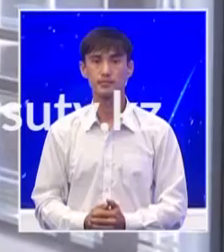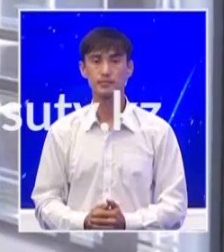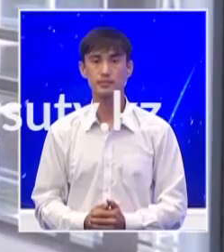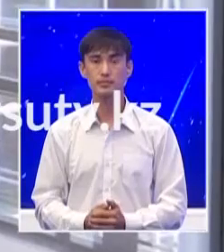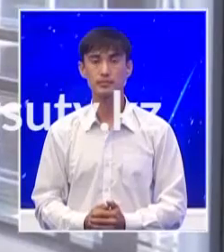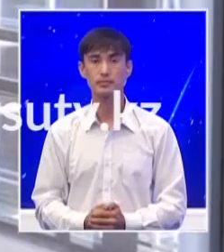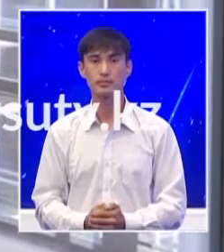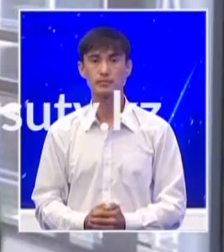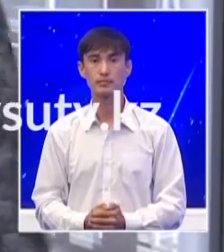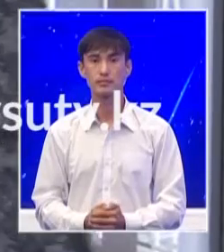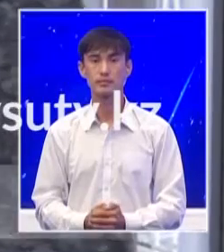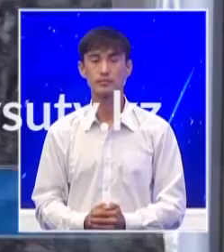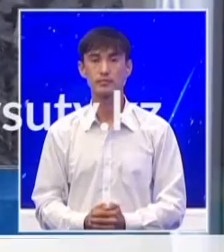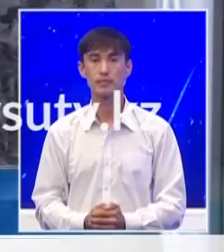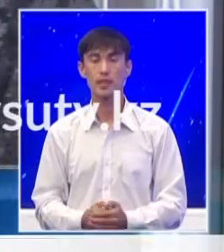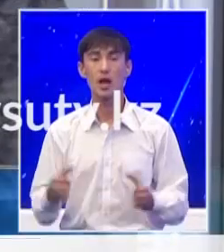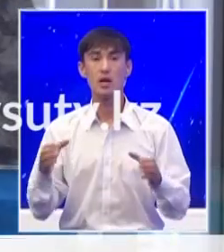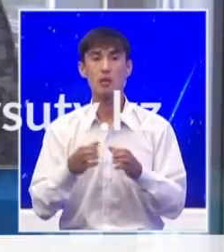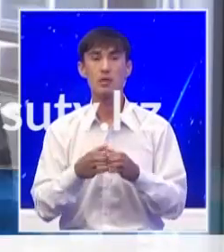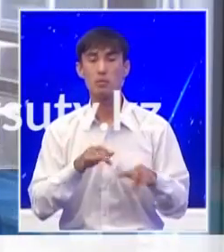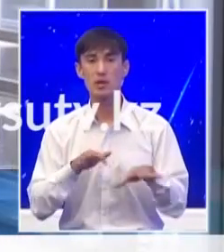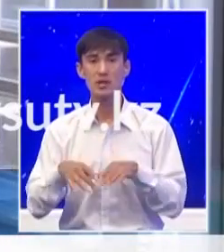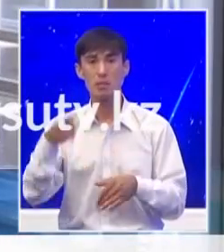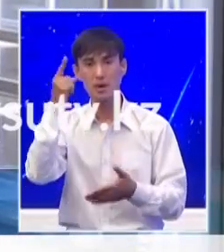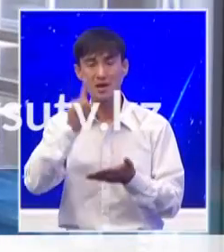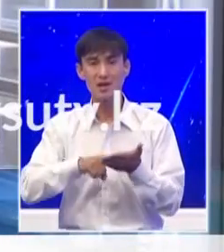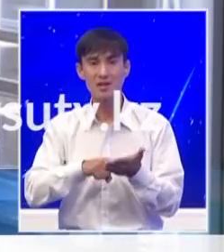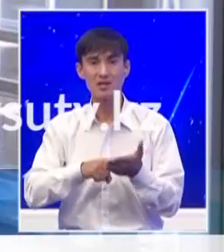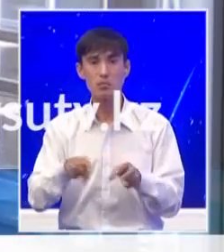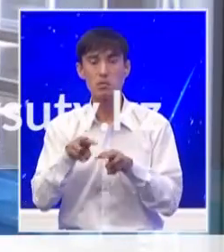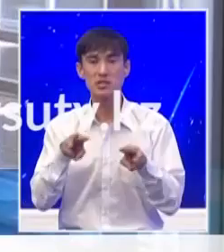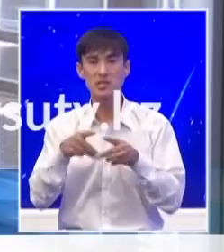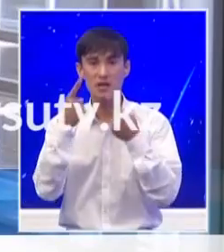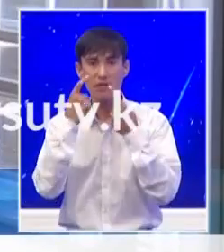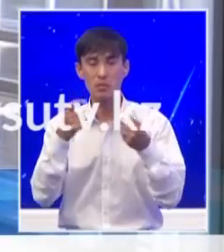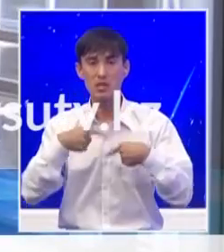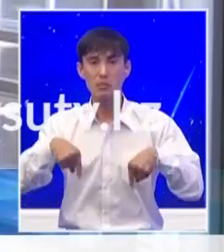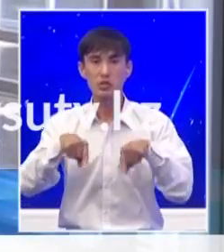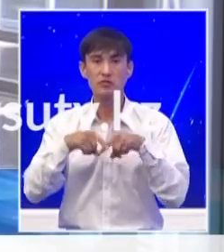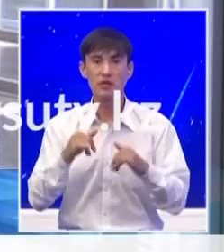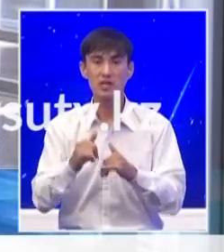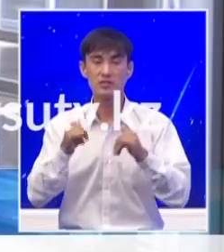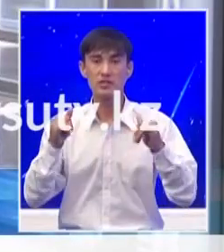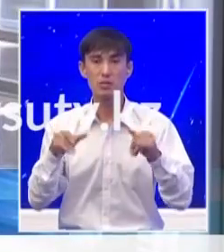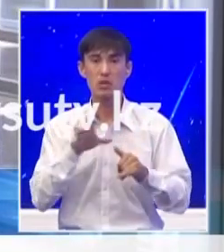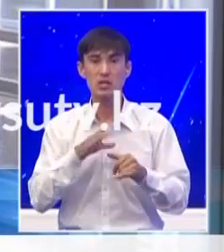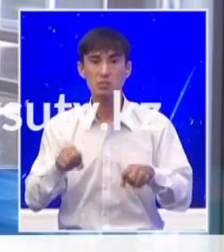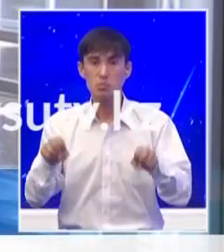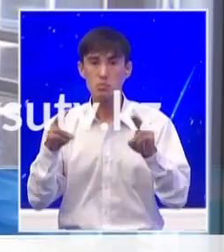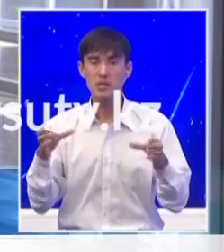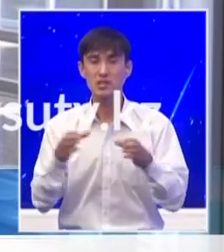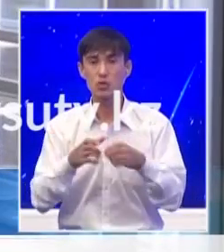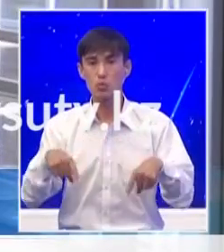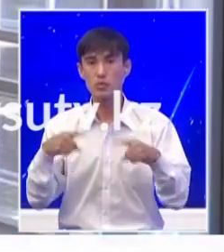Казахстан Республикасы. Комитетом по делам религии при Министерстве информации и общественного развития была создана специальная группа. В